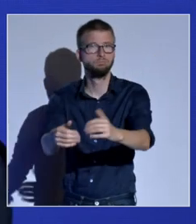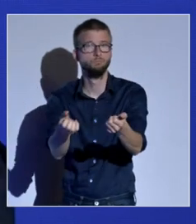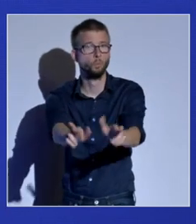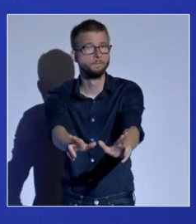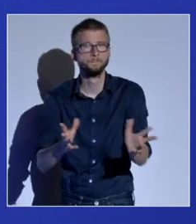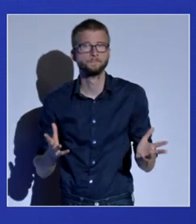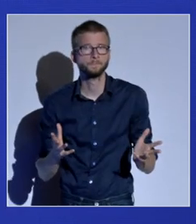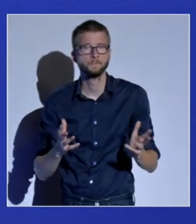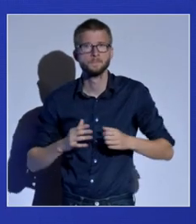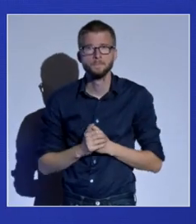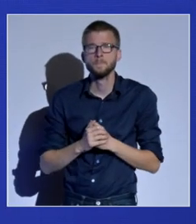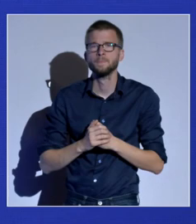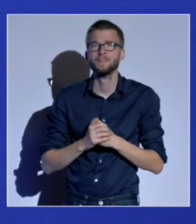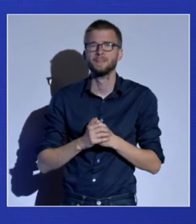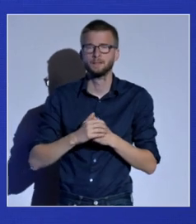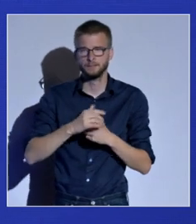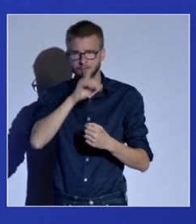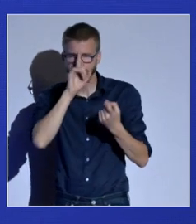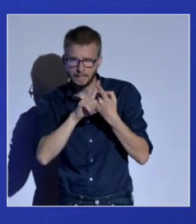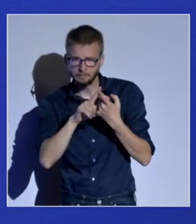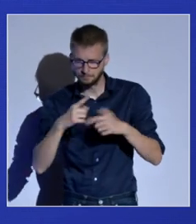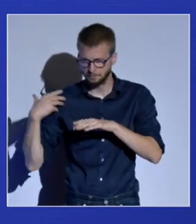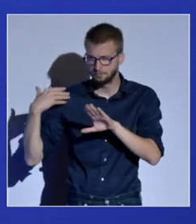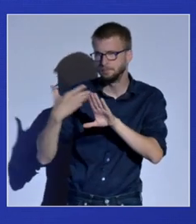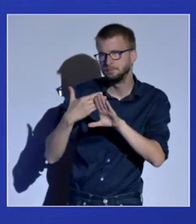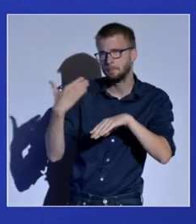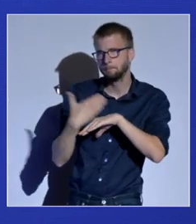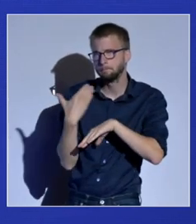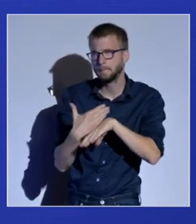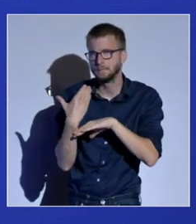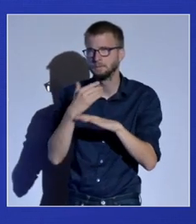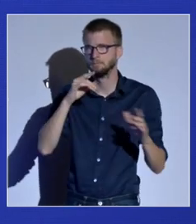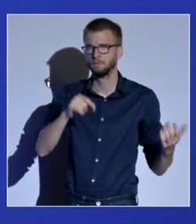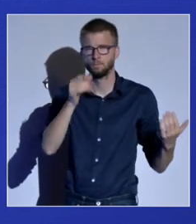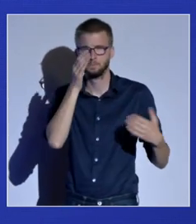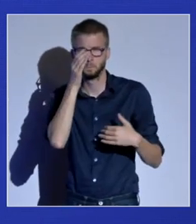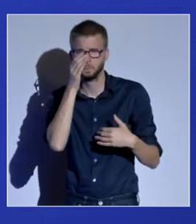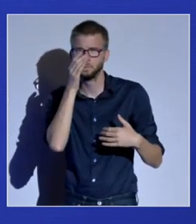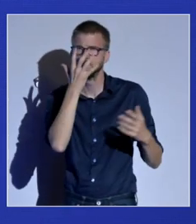Et si nous prenons au sérieux ce qui est en train de se passer,